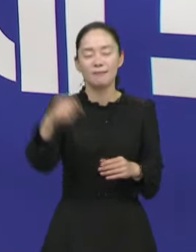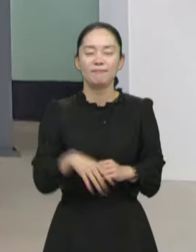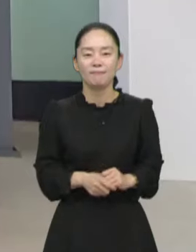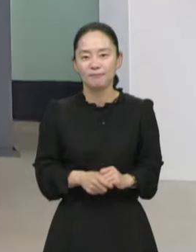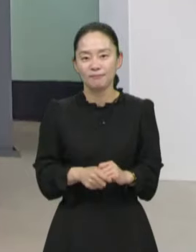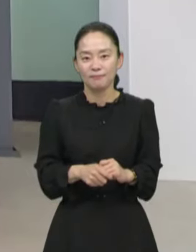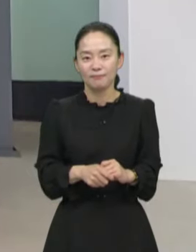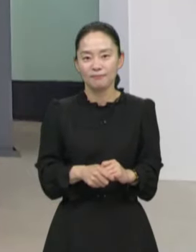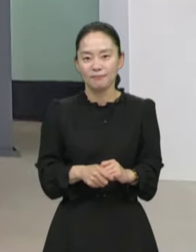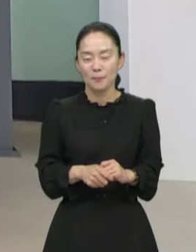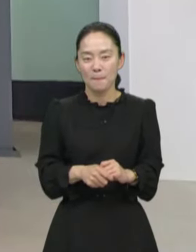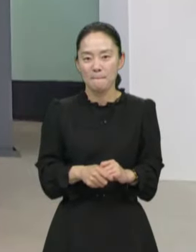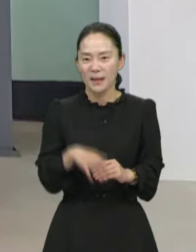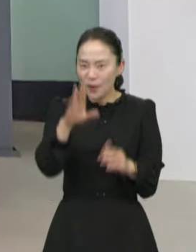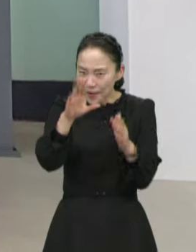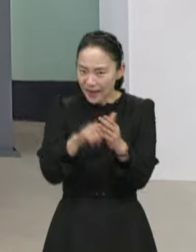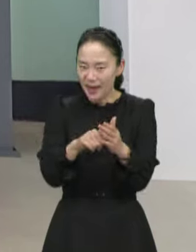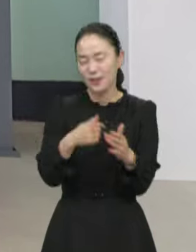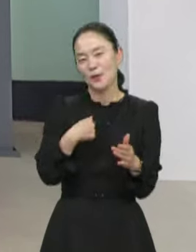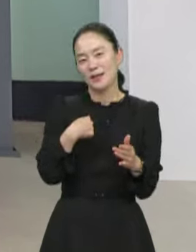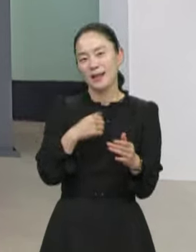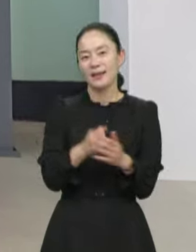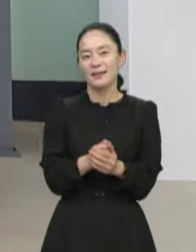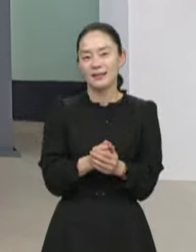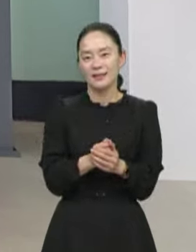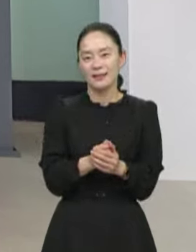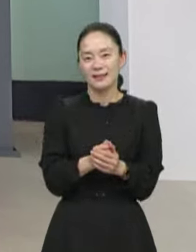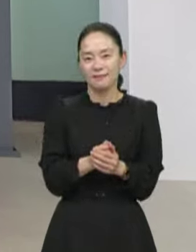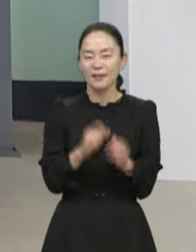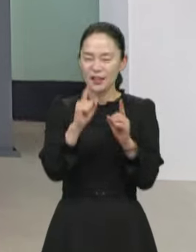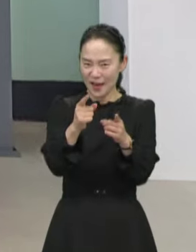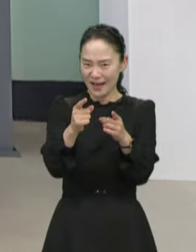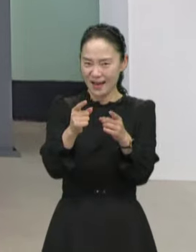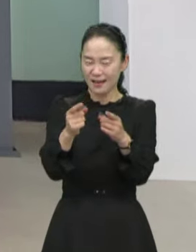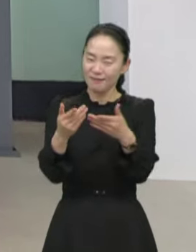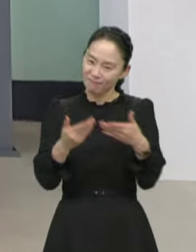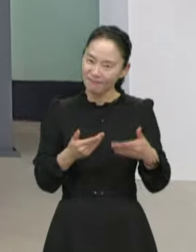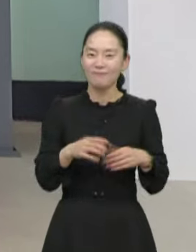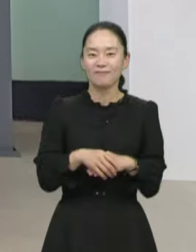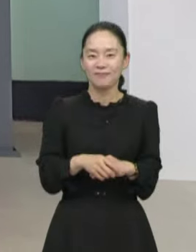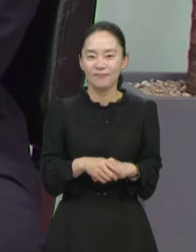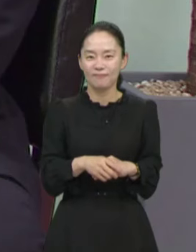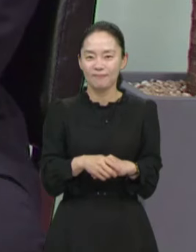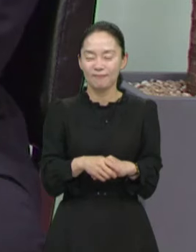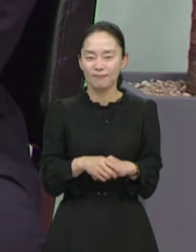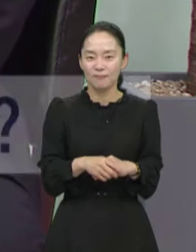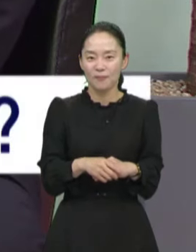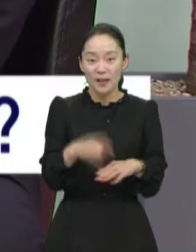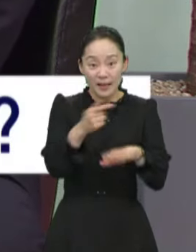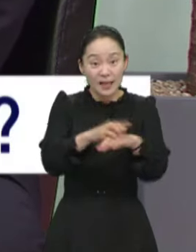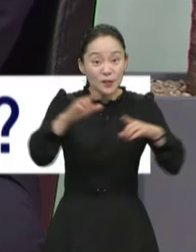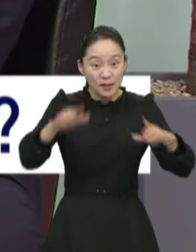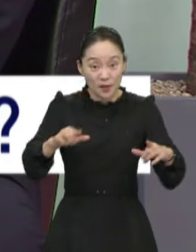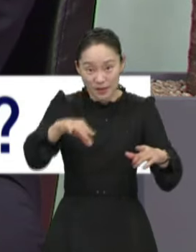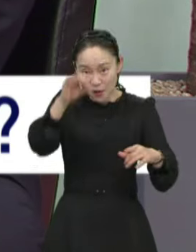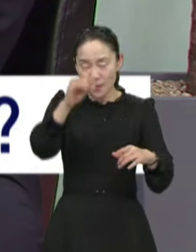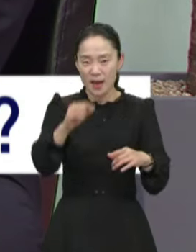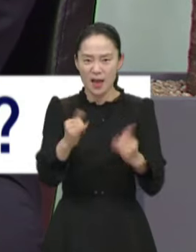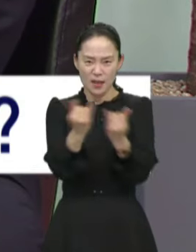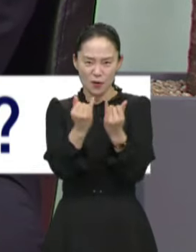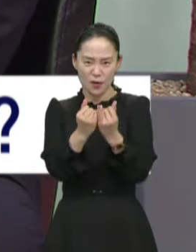있었습니다 그런 타이밍에 저한테 이제 기회가 온 것이죠 대전지역 최초의